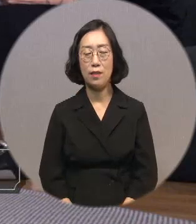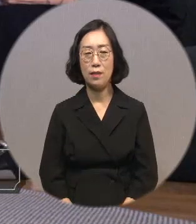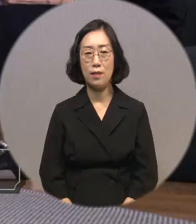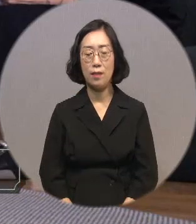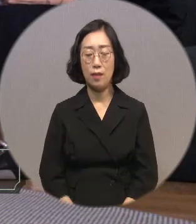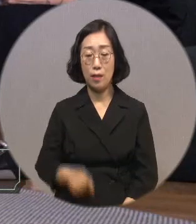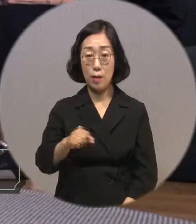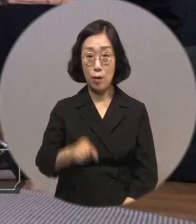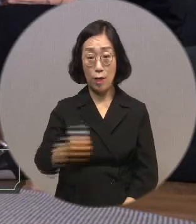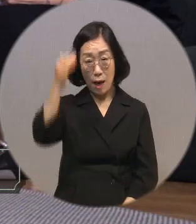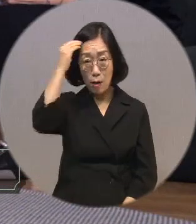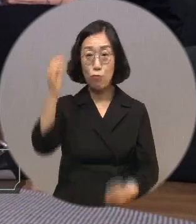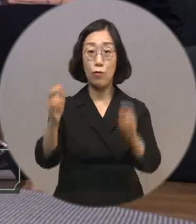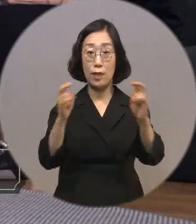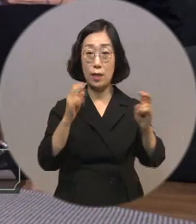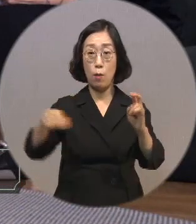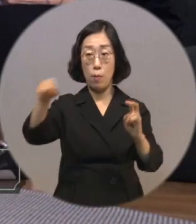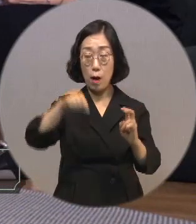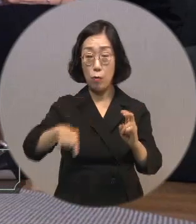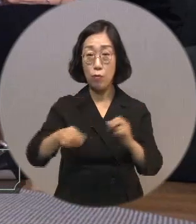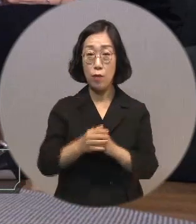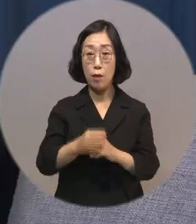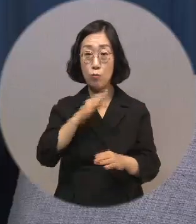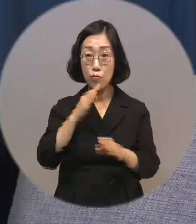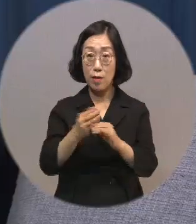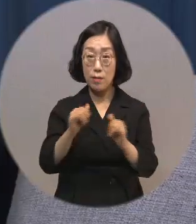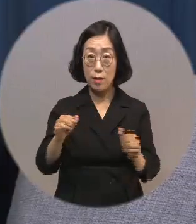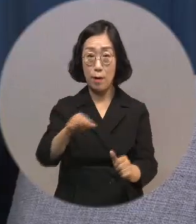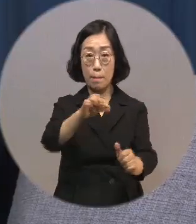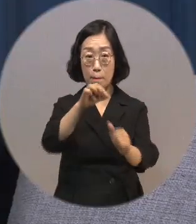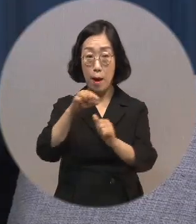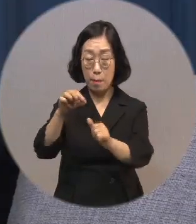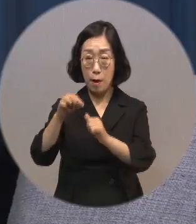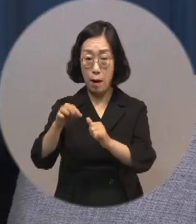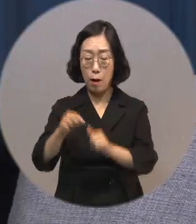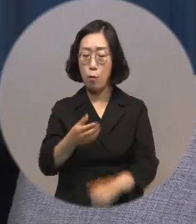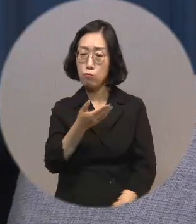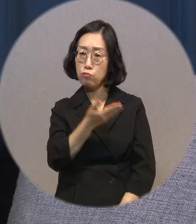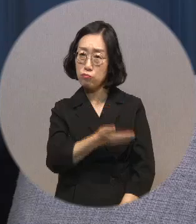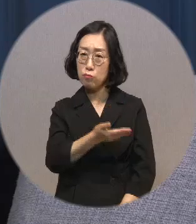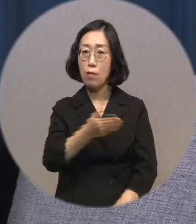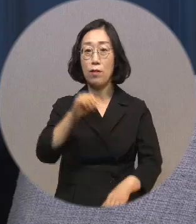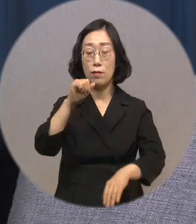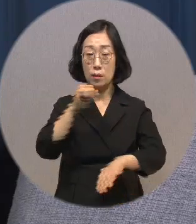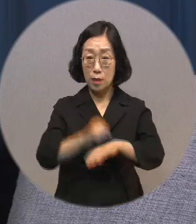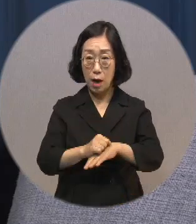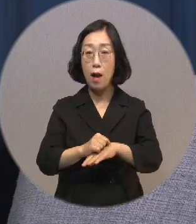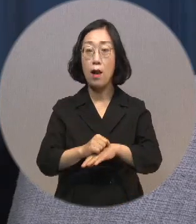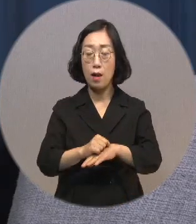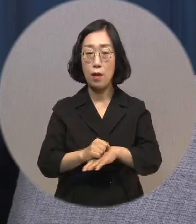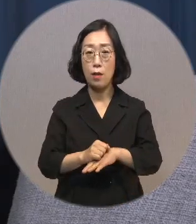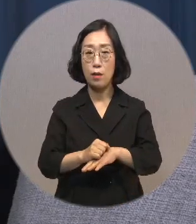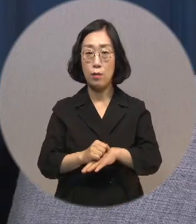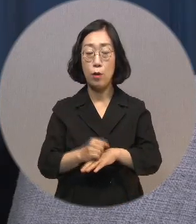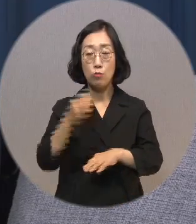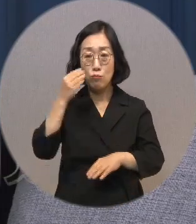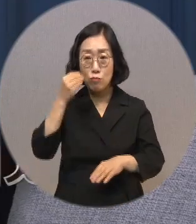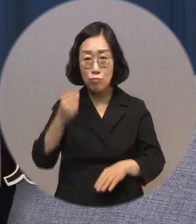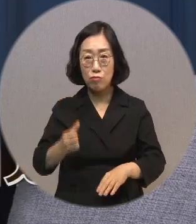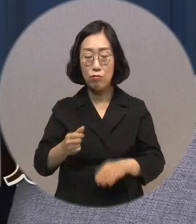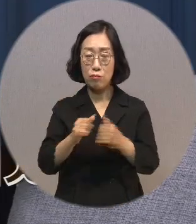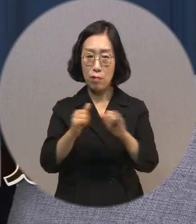중에 이제 북에서 오신 분들이 채용하신 분들을 정말 많이 만났어요. 근데 언니쌤처럼 잘 적응하신 분들이 한 20-20%라면